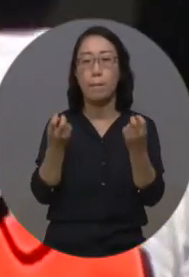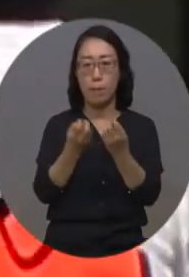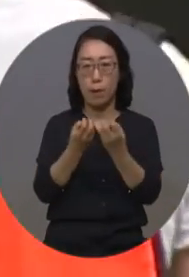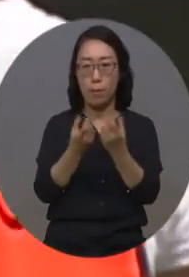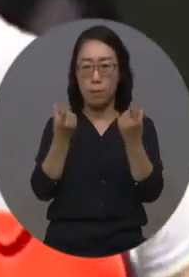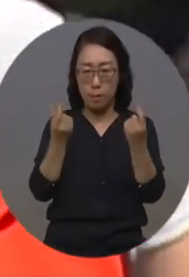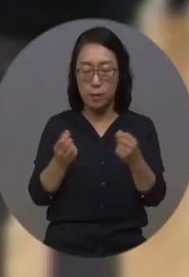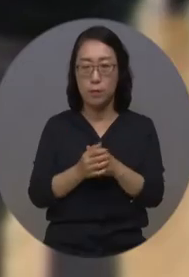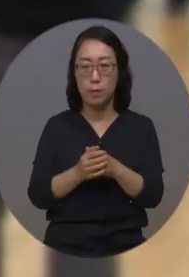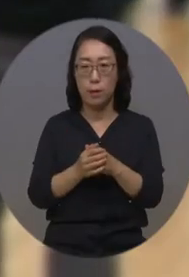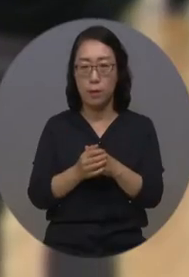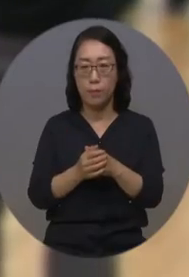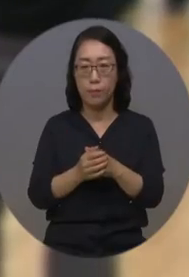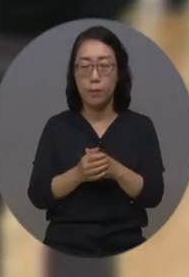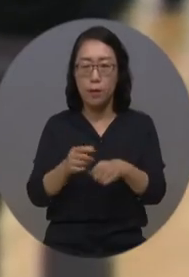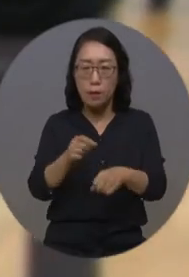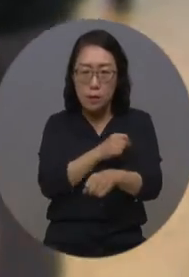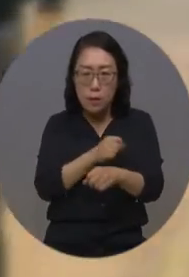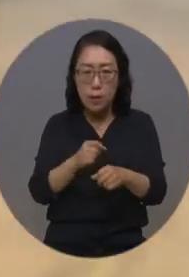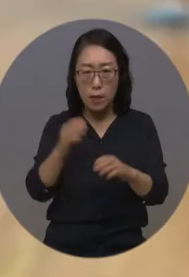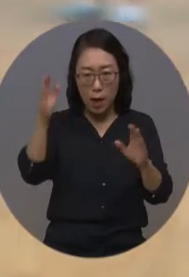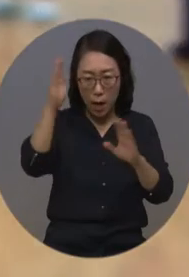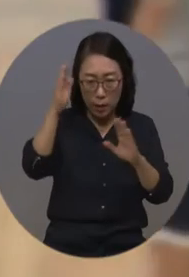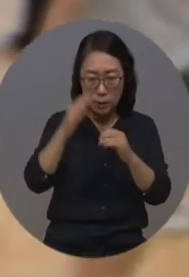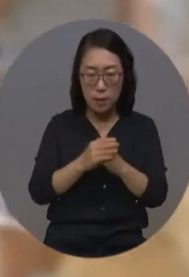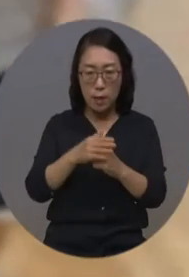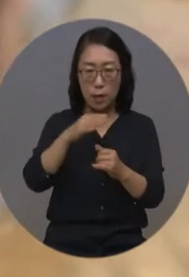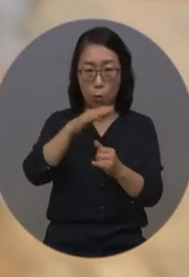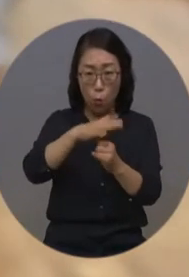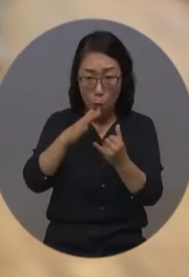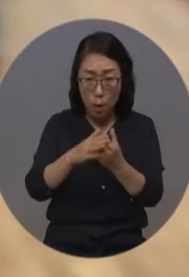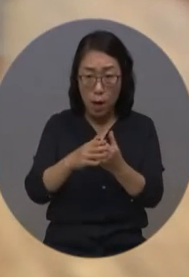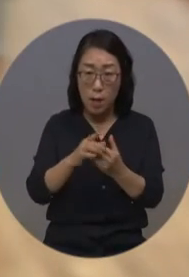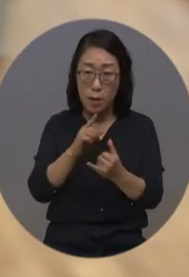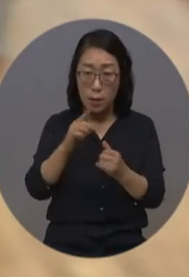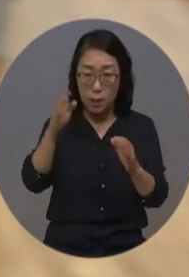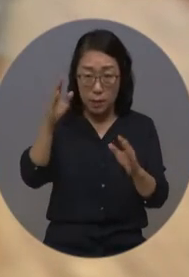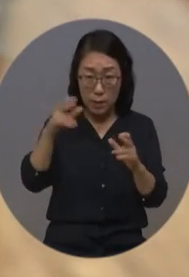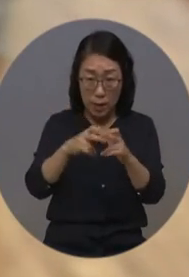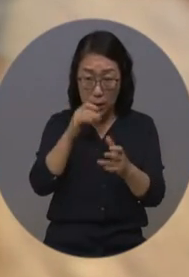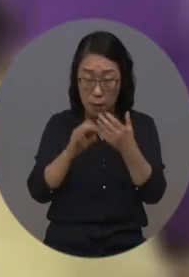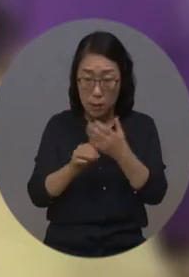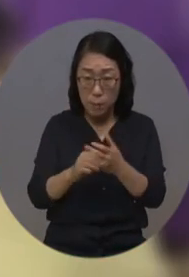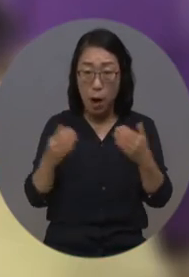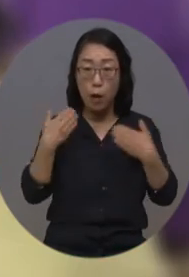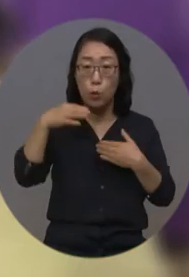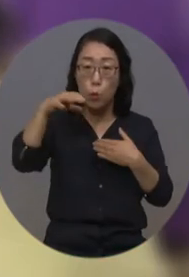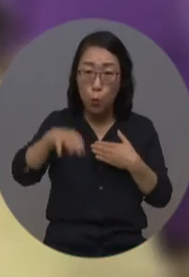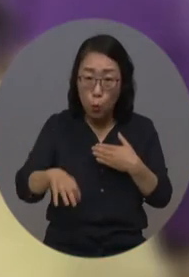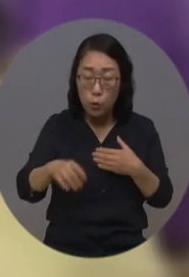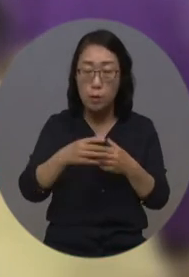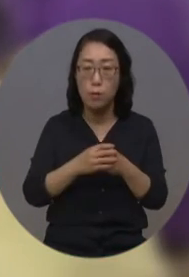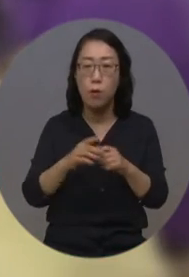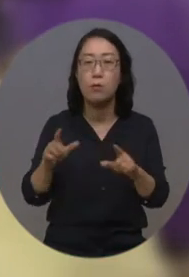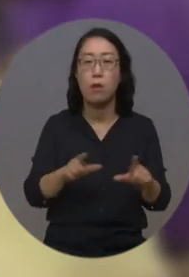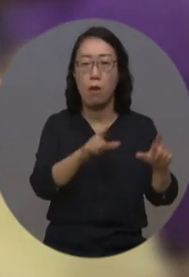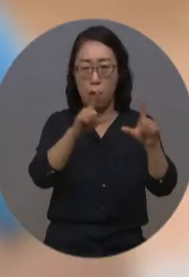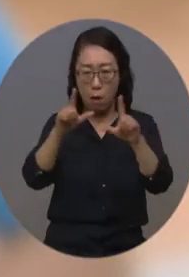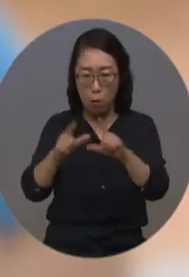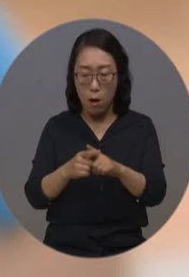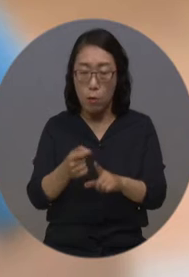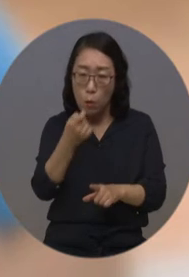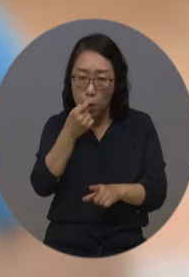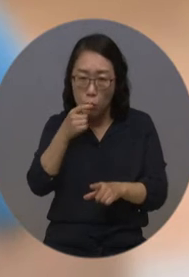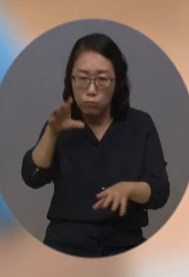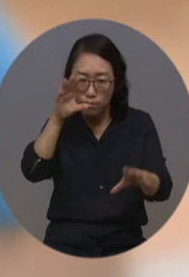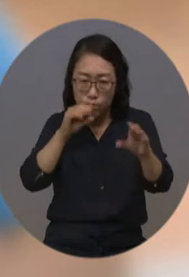입니다 특히 장애 아동과 청소년은 학교에서의 원활한 의사소통이 학교생활 적응과 학습 능력